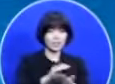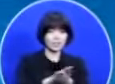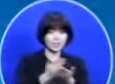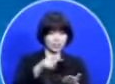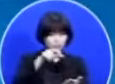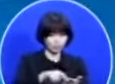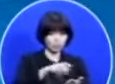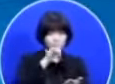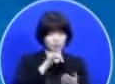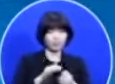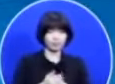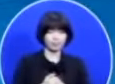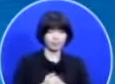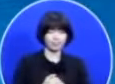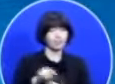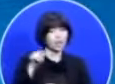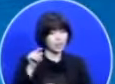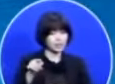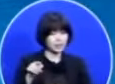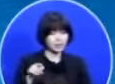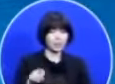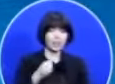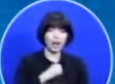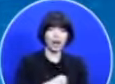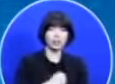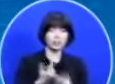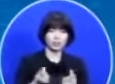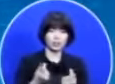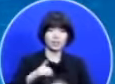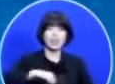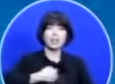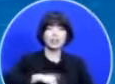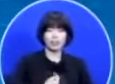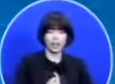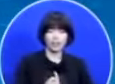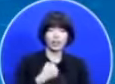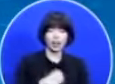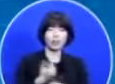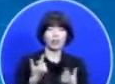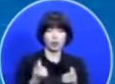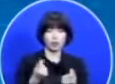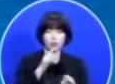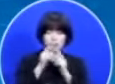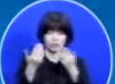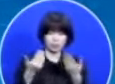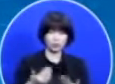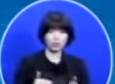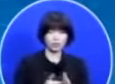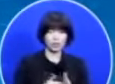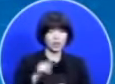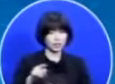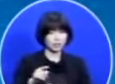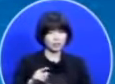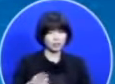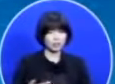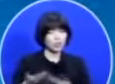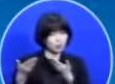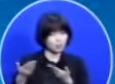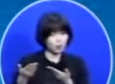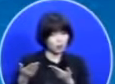거예요 그들에게 한 것이 예수님 자신에게 한 것이라고 하셨습니까 그들을 동정하는 마음으로